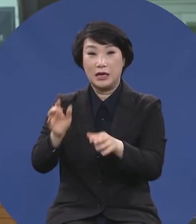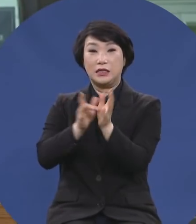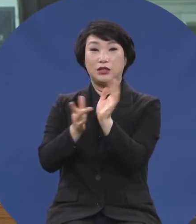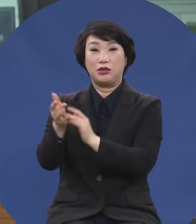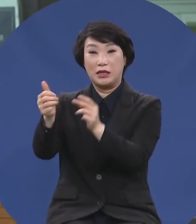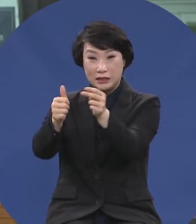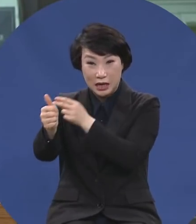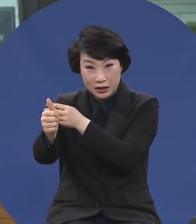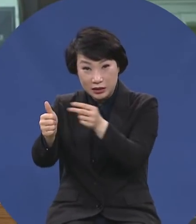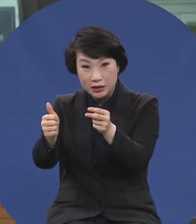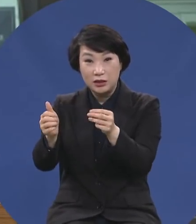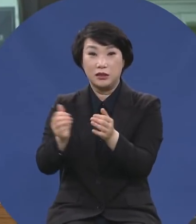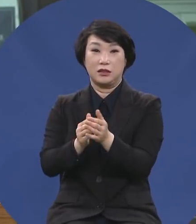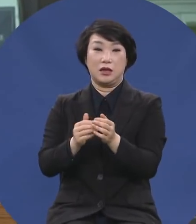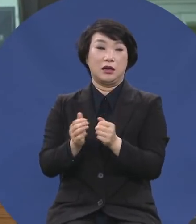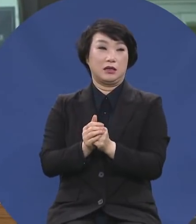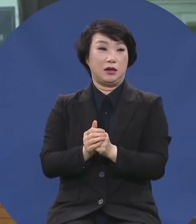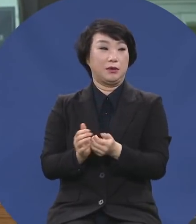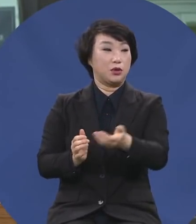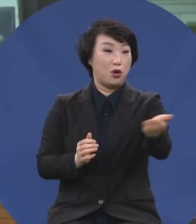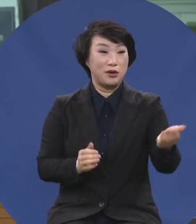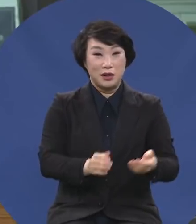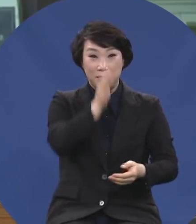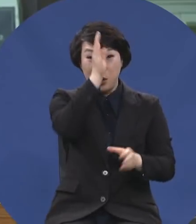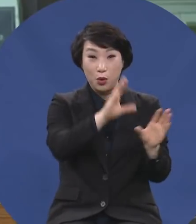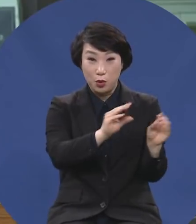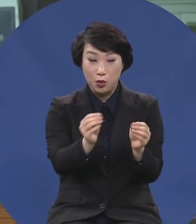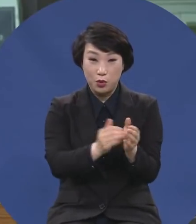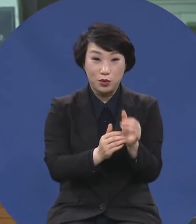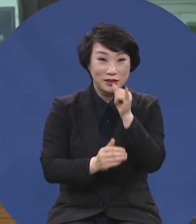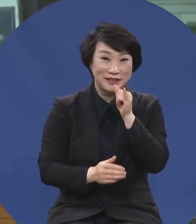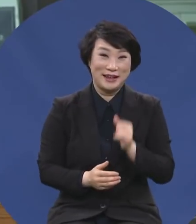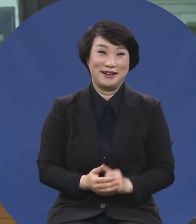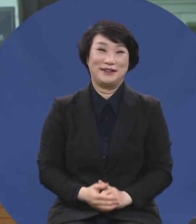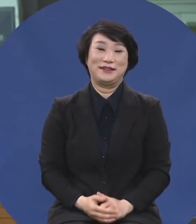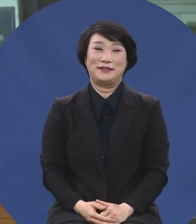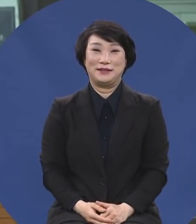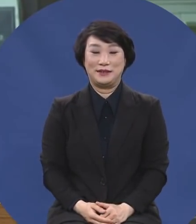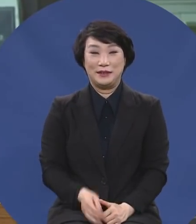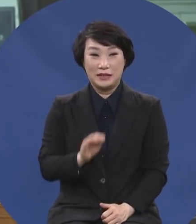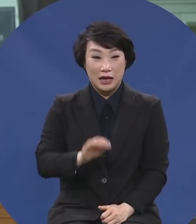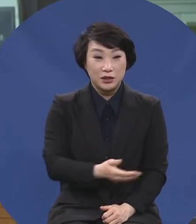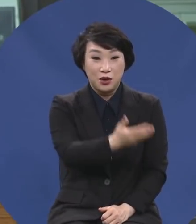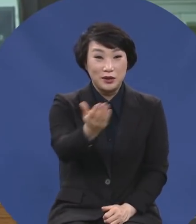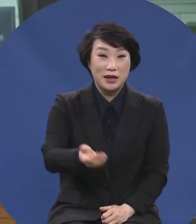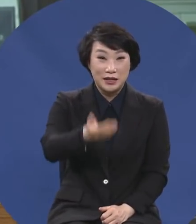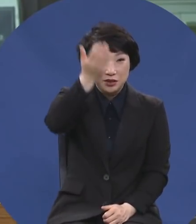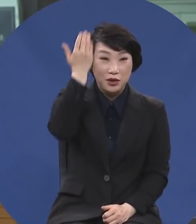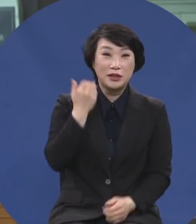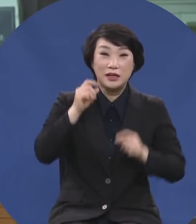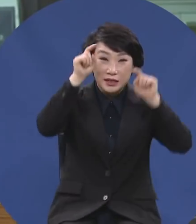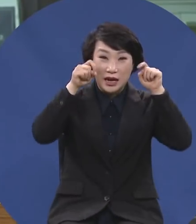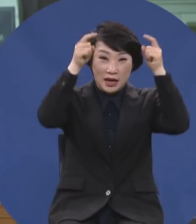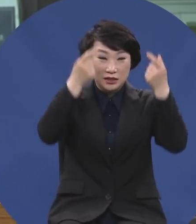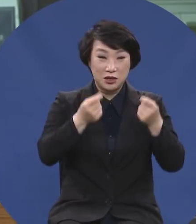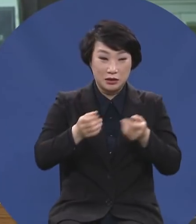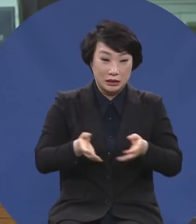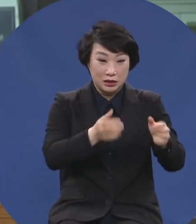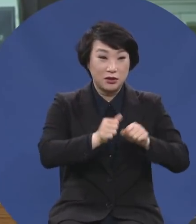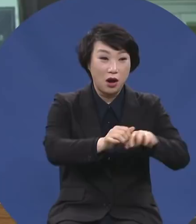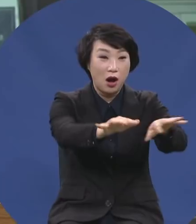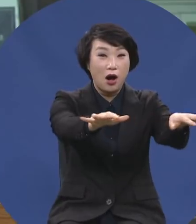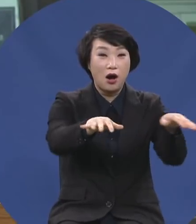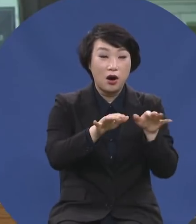그가 채찍에 맞음으로 너희가 나음을 얻었나니 너희가 전에는 양과 같이 길을